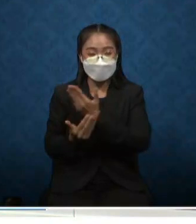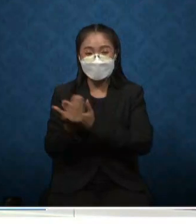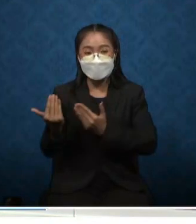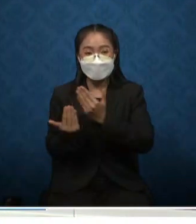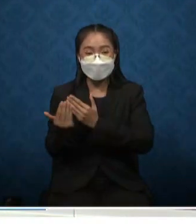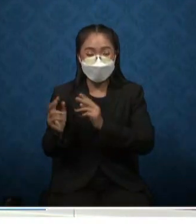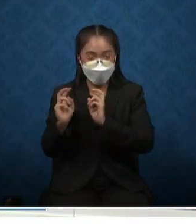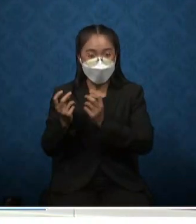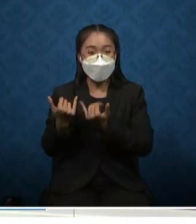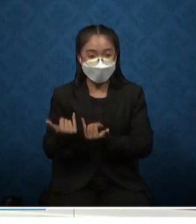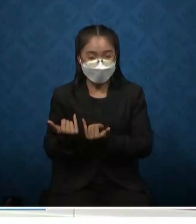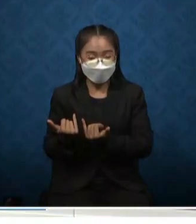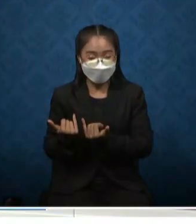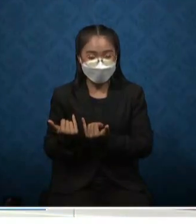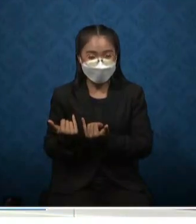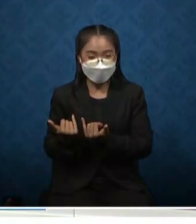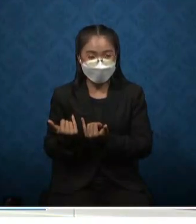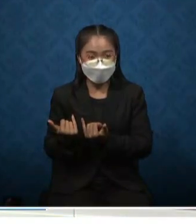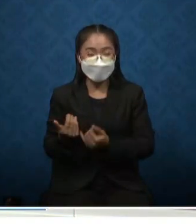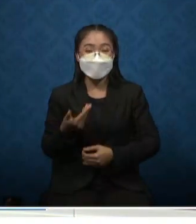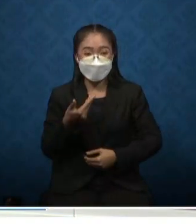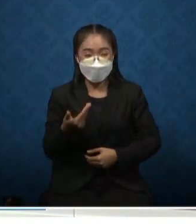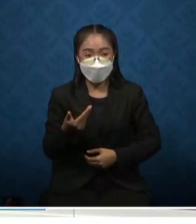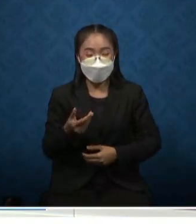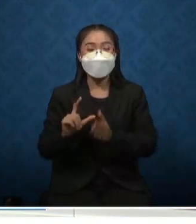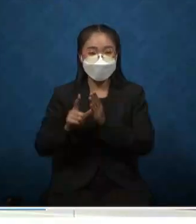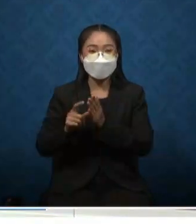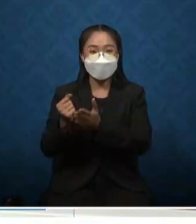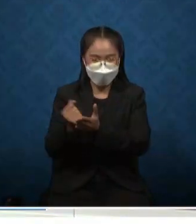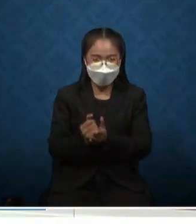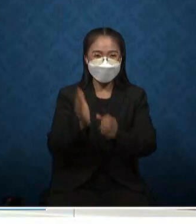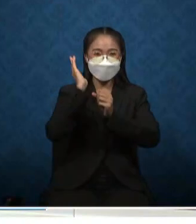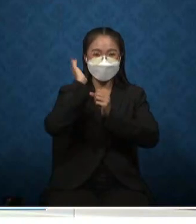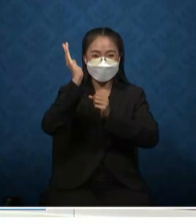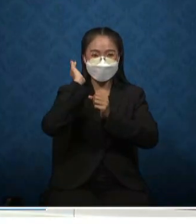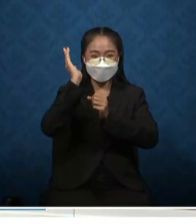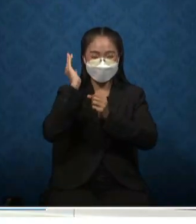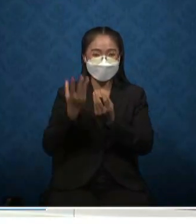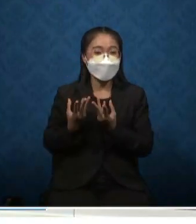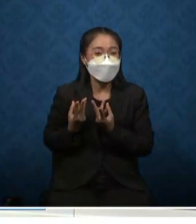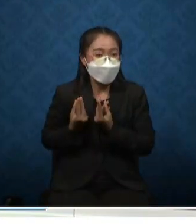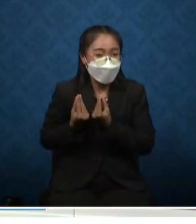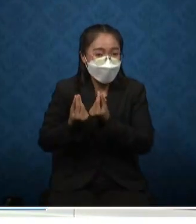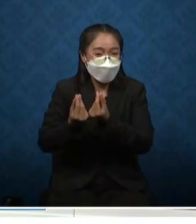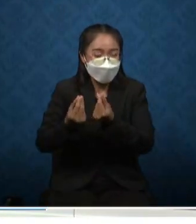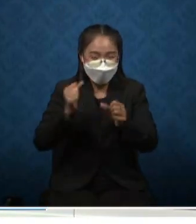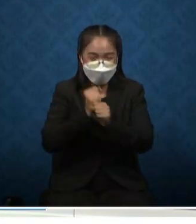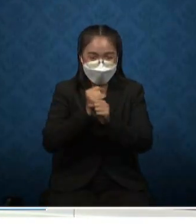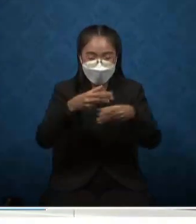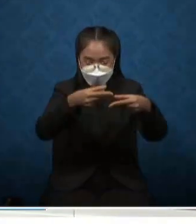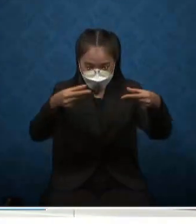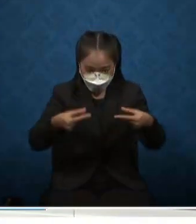ศึกษาติดตามและเสนอแนะด้านพลังงานทดแทนและรับพลังงานเป็นผู้นำเสนอในรายละเอียดของรายงานต่อไป